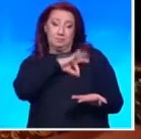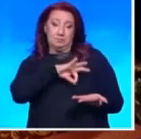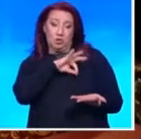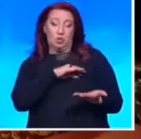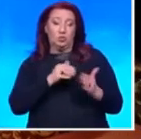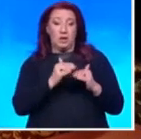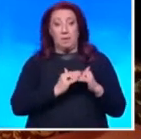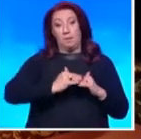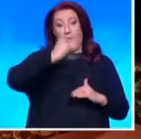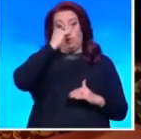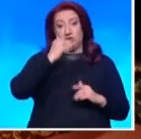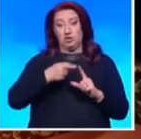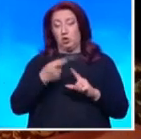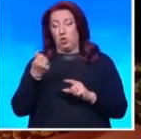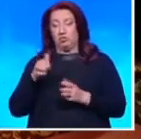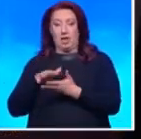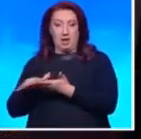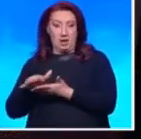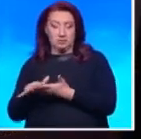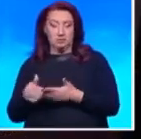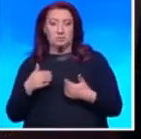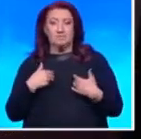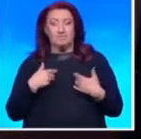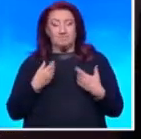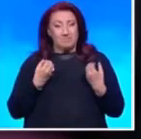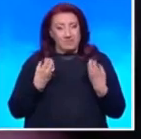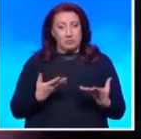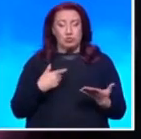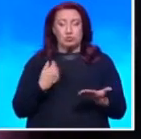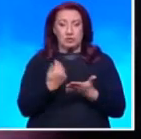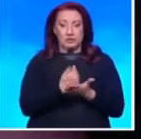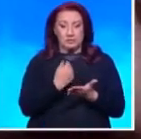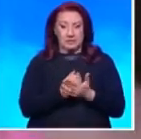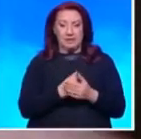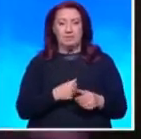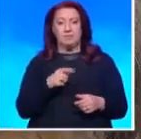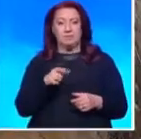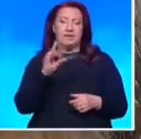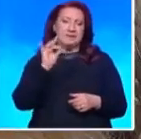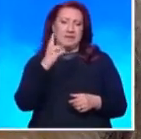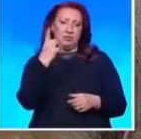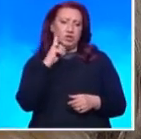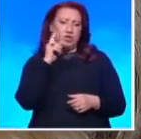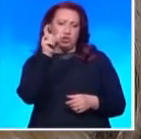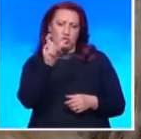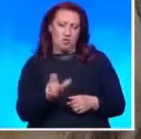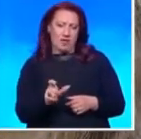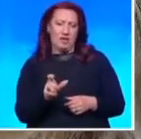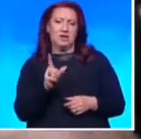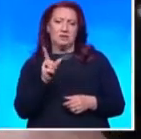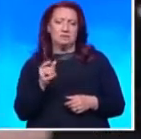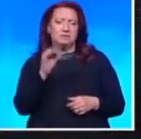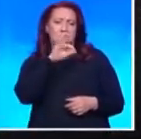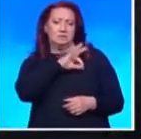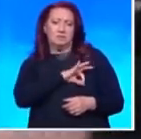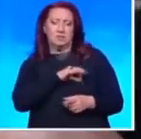и искам да имам възможност да спестявам. Според статистиката, средно на човек от домакинство доходът от заплата нараства с малко